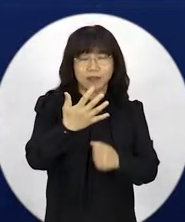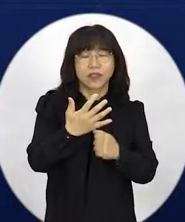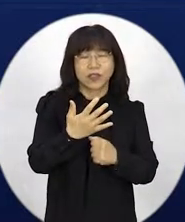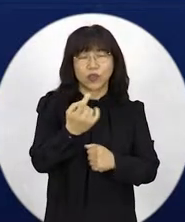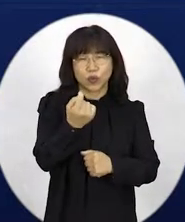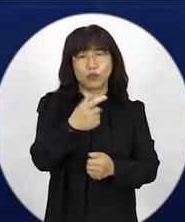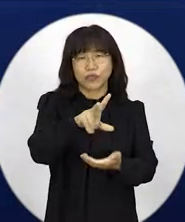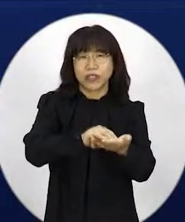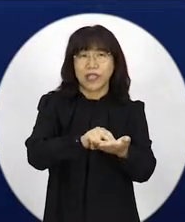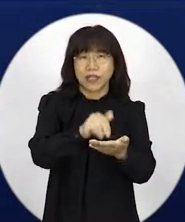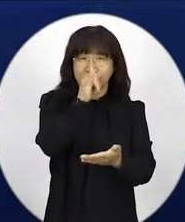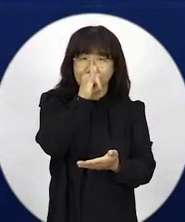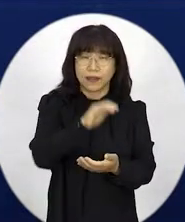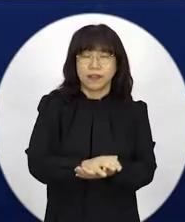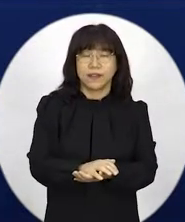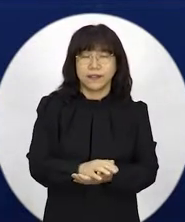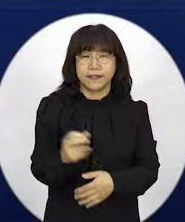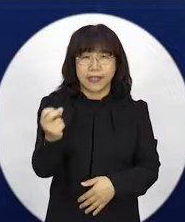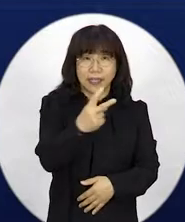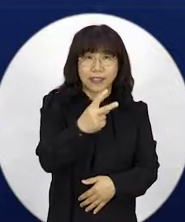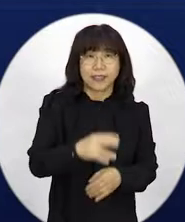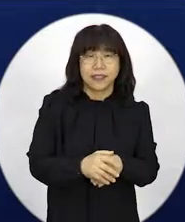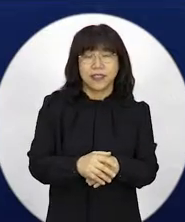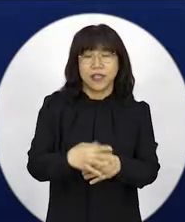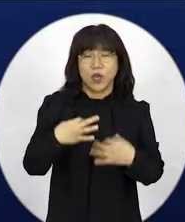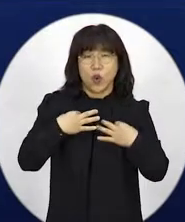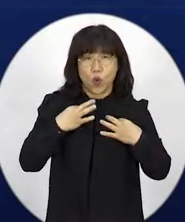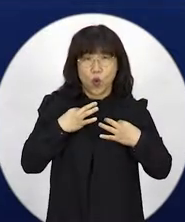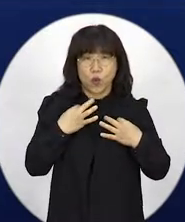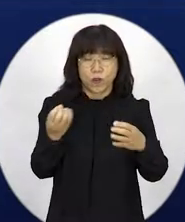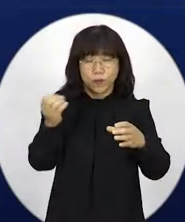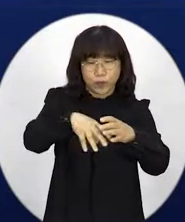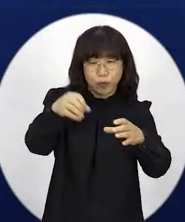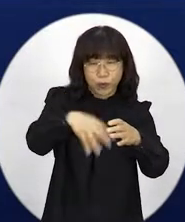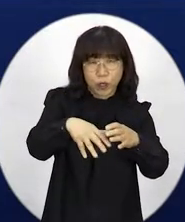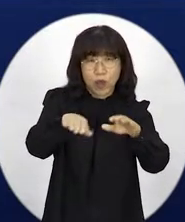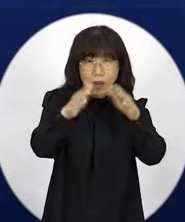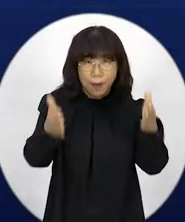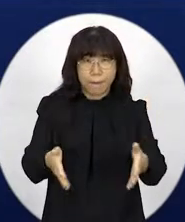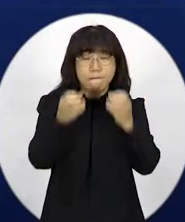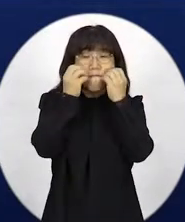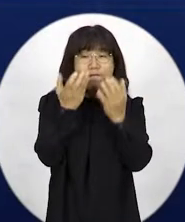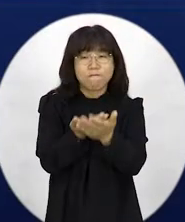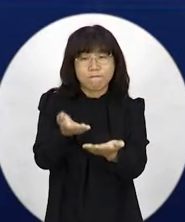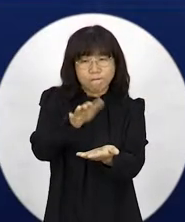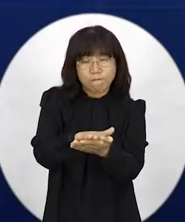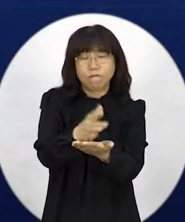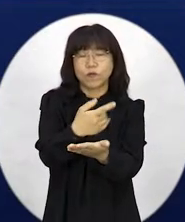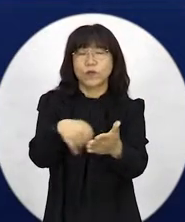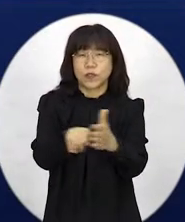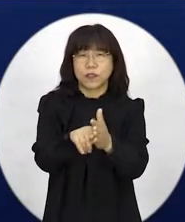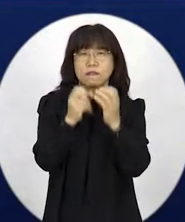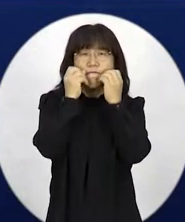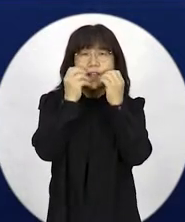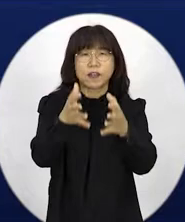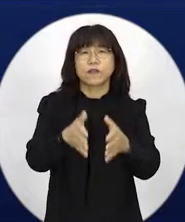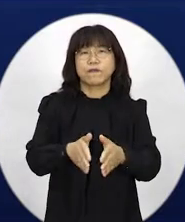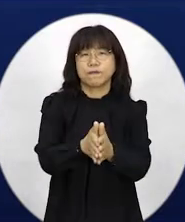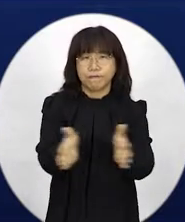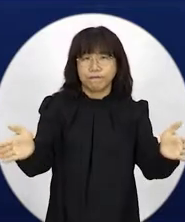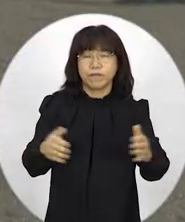있었는데요. 이에 강서구가 재활용 의류수거함 관리 운영 개선 계획을 수립하고 시행에